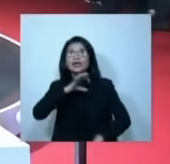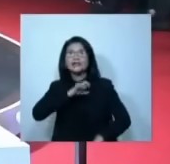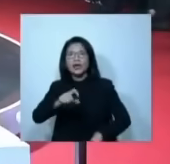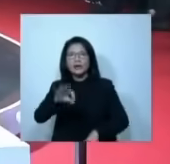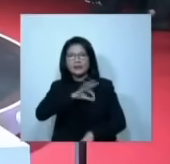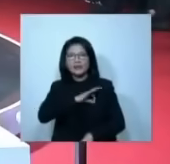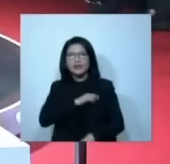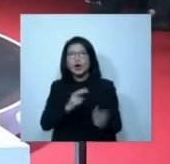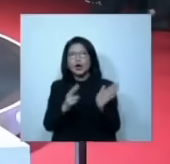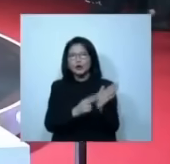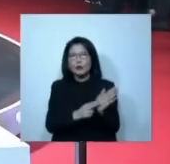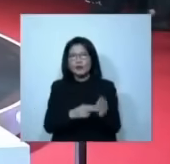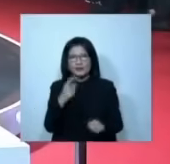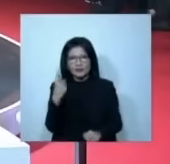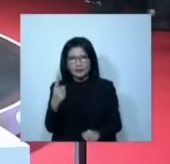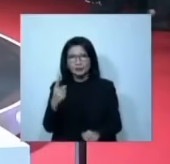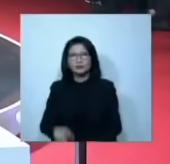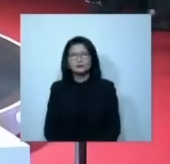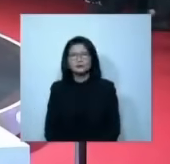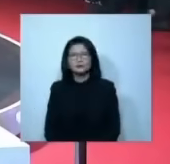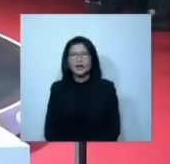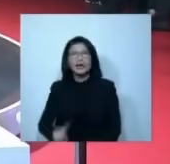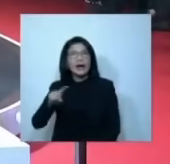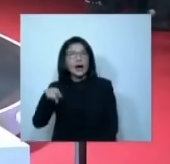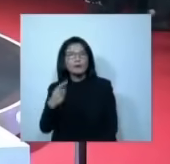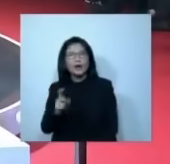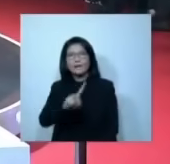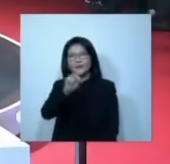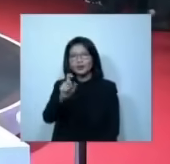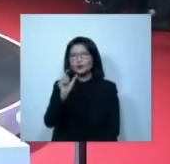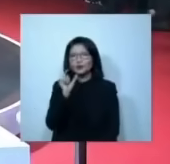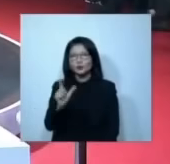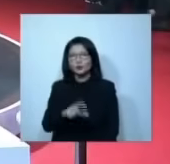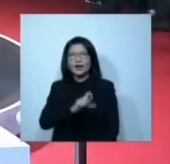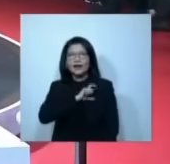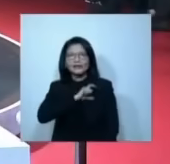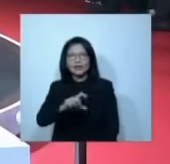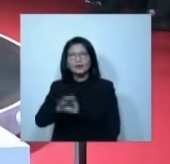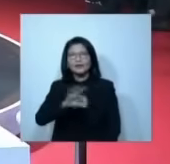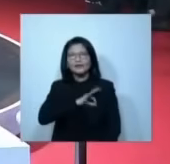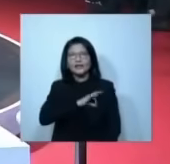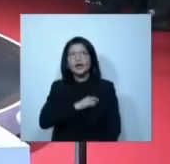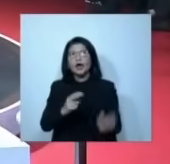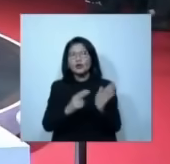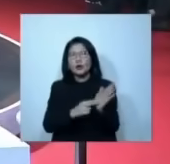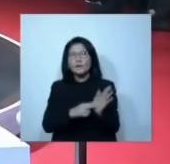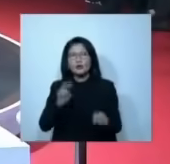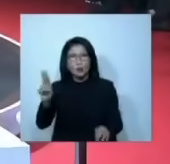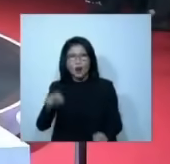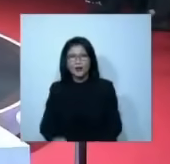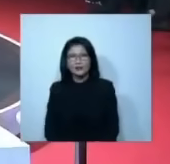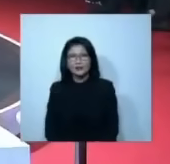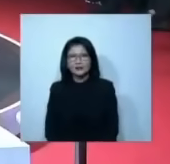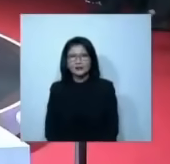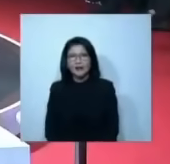panelis itu standar tidak begitu tetapi he faktanya yang membuat e Suasana panas kemudian ee fungsi-fungsi